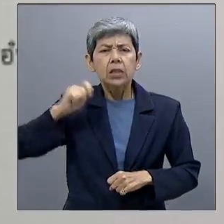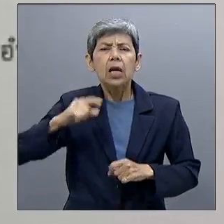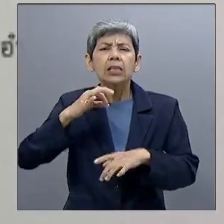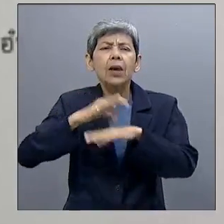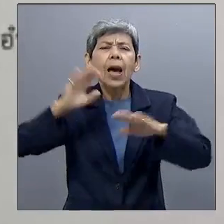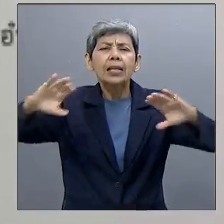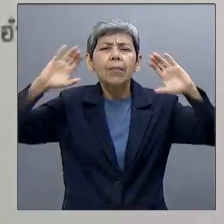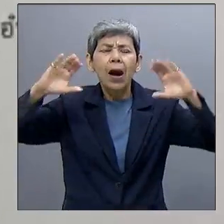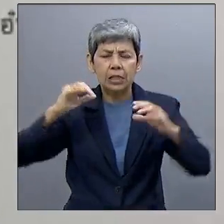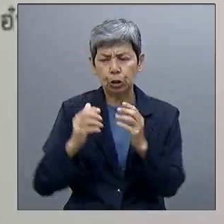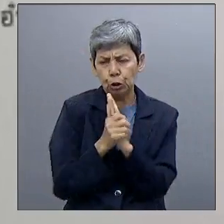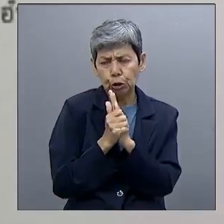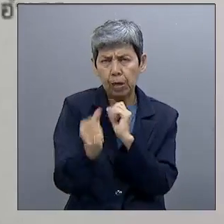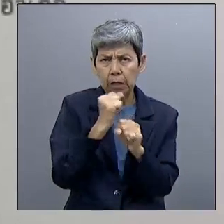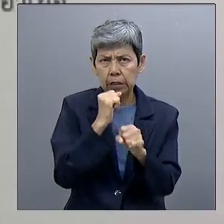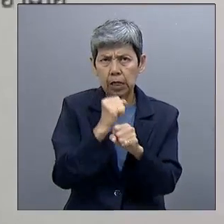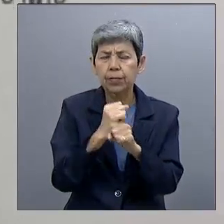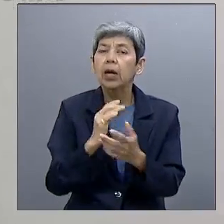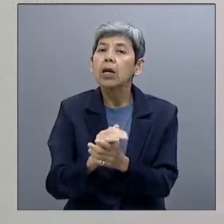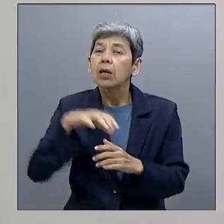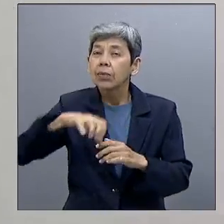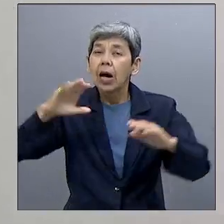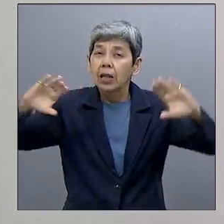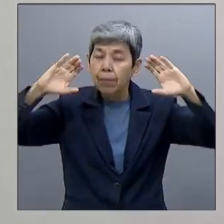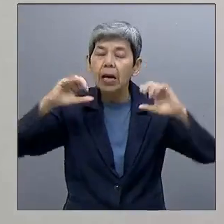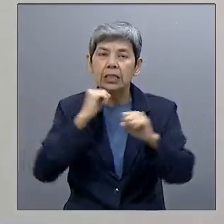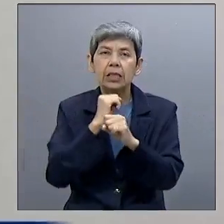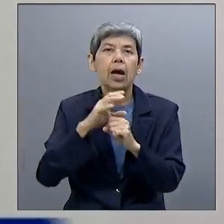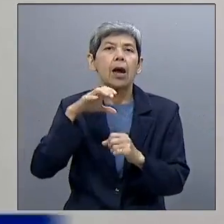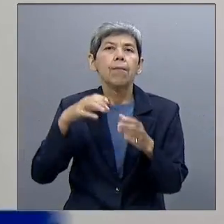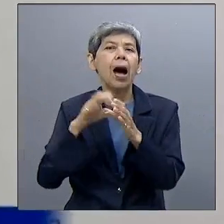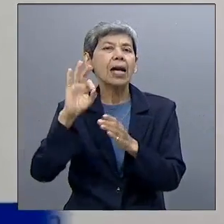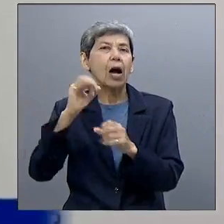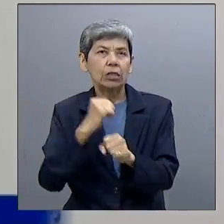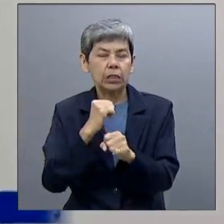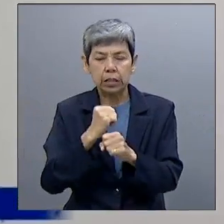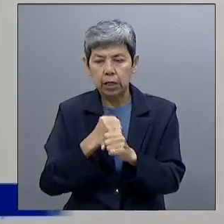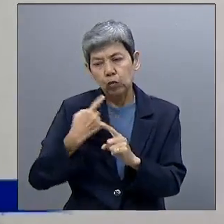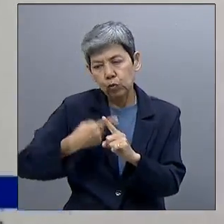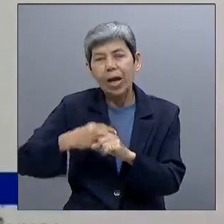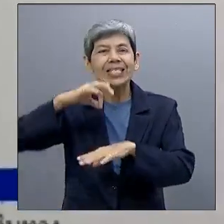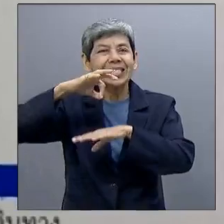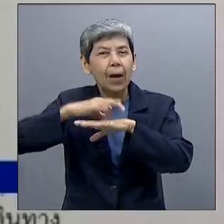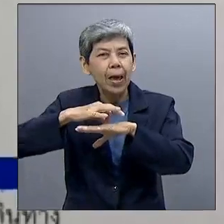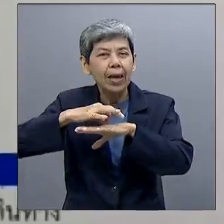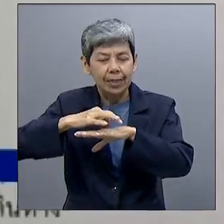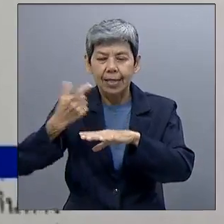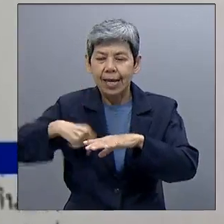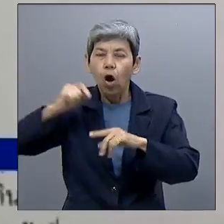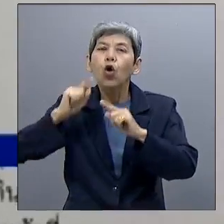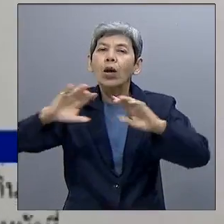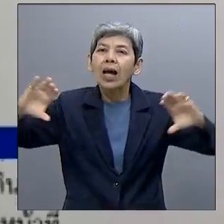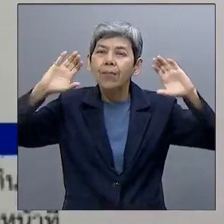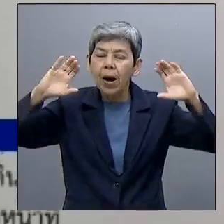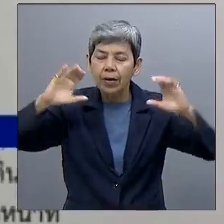อัยการผู้เชี่ยวชาญสำนักงานอัยการภาค 99ซึ่งกำลังรักษาการในตำแหน่งอัยการจังหวัดคดี